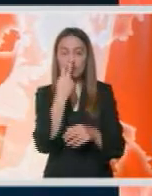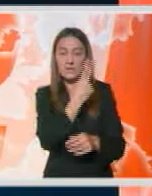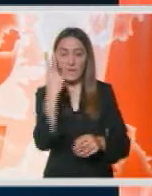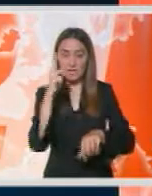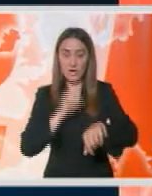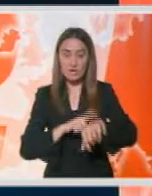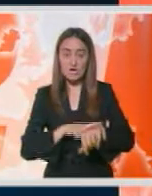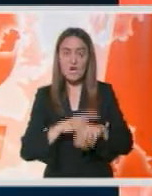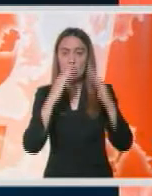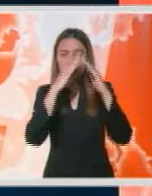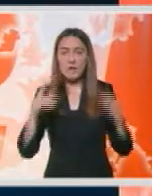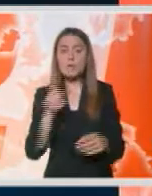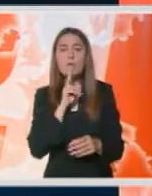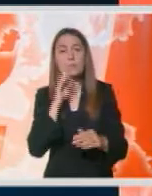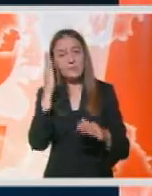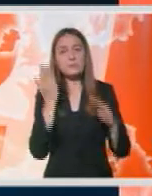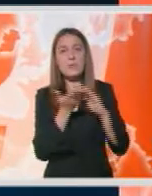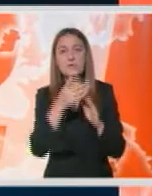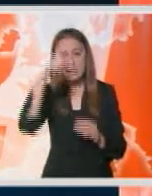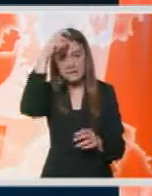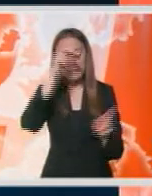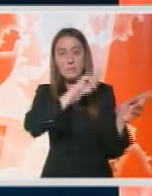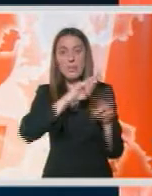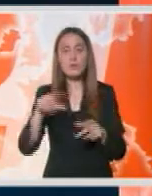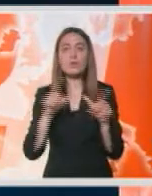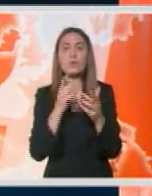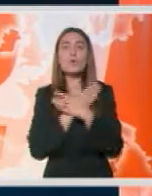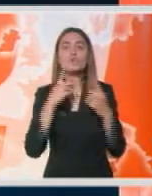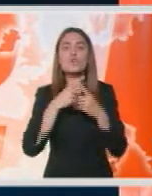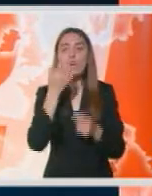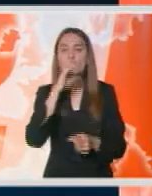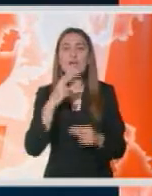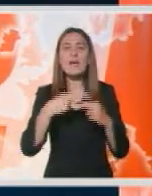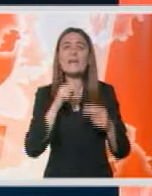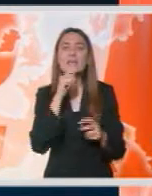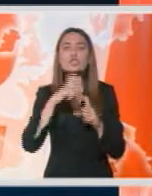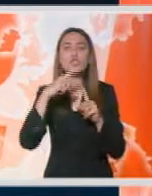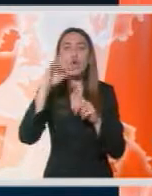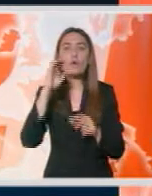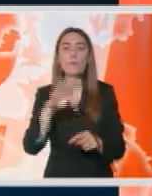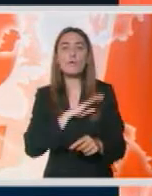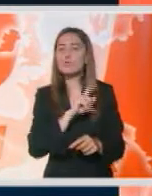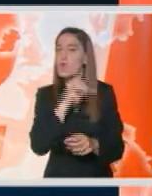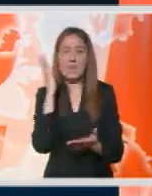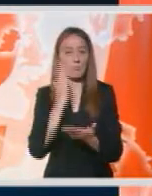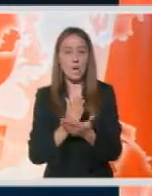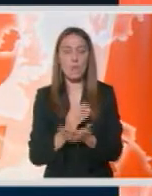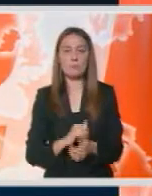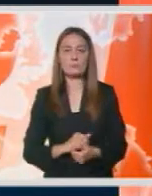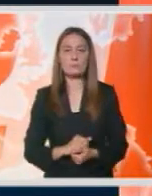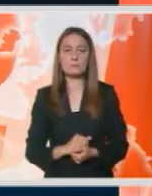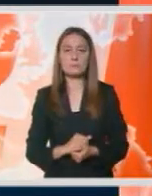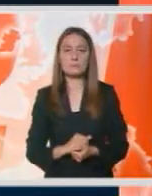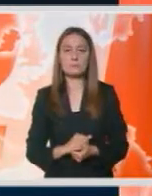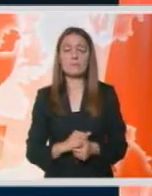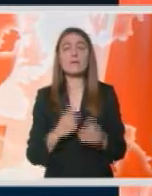časa na šatore u kojima su smešteni Srbi povratnici u Žaču kod Istoka. Povređenih nije bilo.